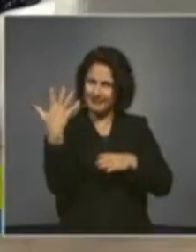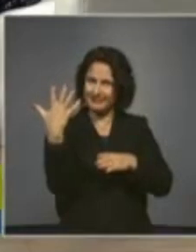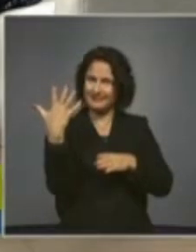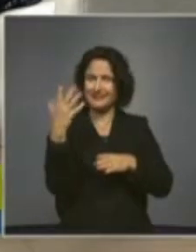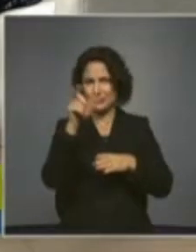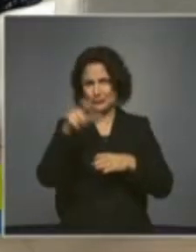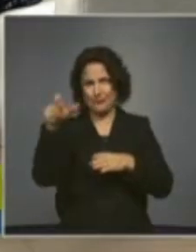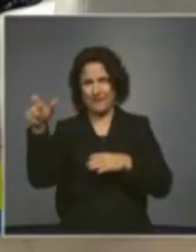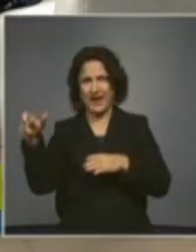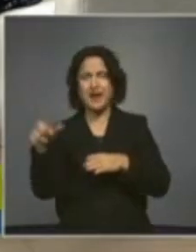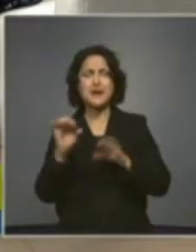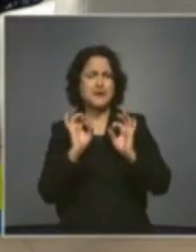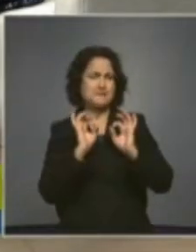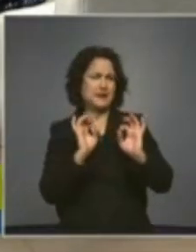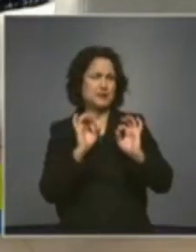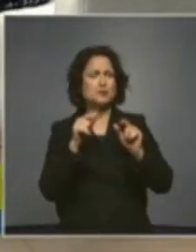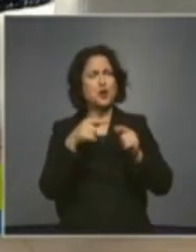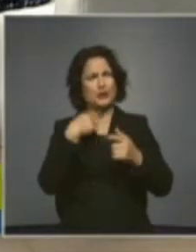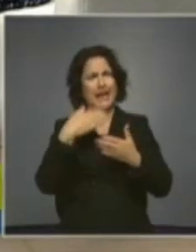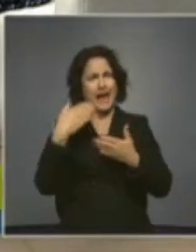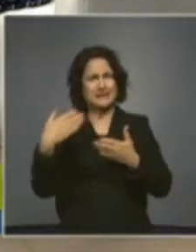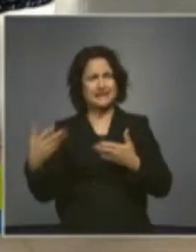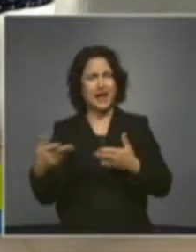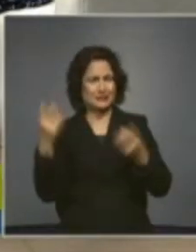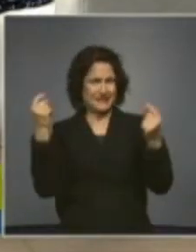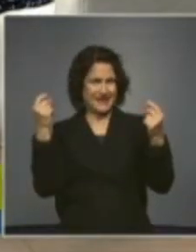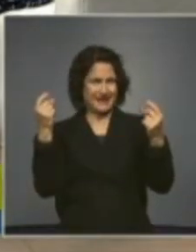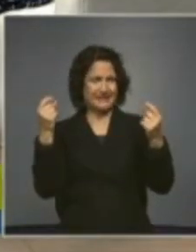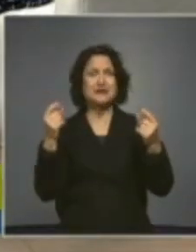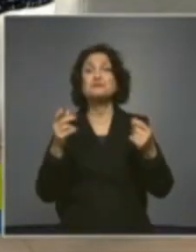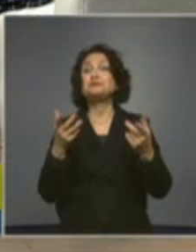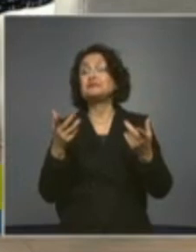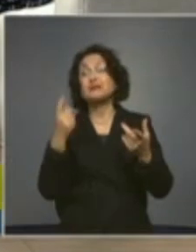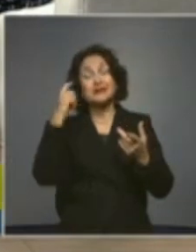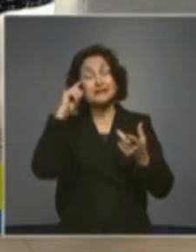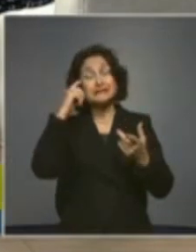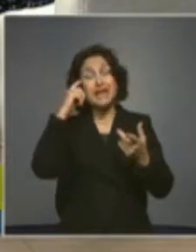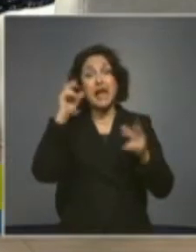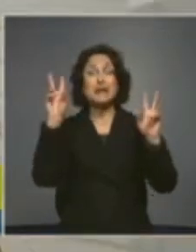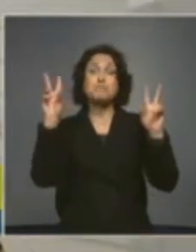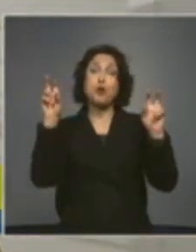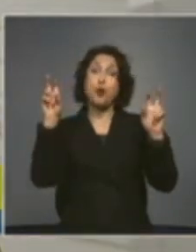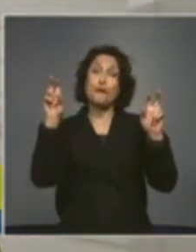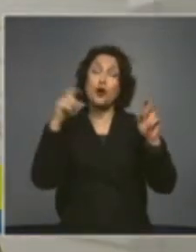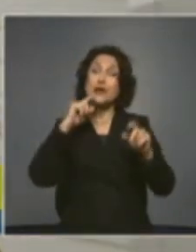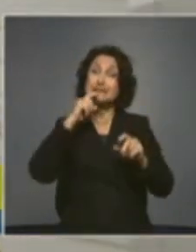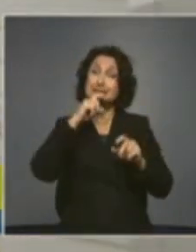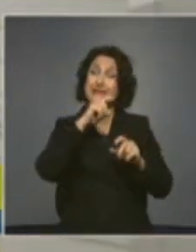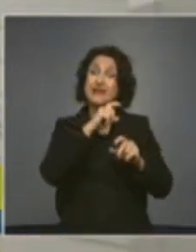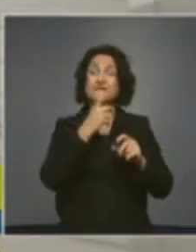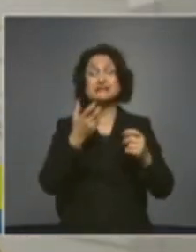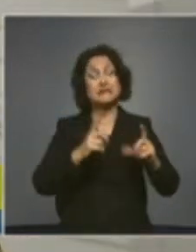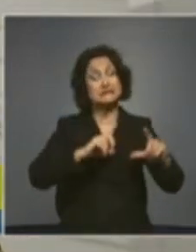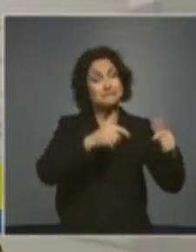както си да, разясняхме правилата. Да, съвсем набързо мога да разкажа за самата игра. Може би знаете поговорката сливи за смет, когато един търговец търси